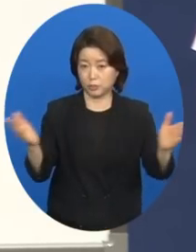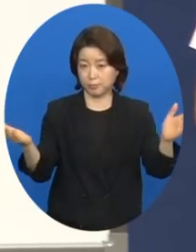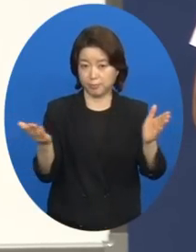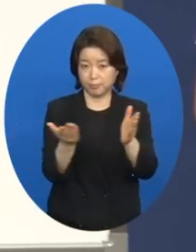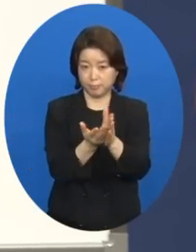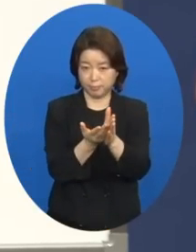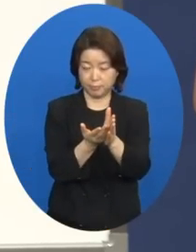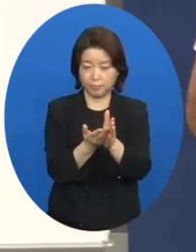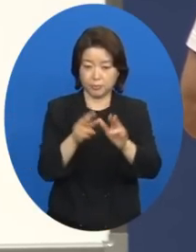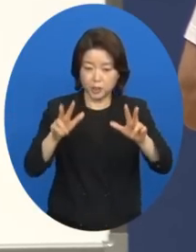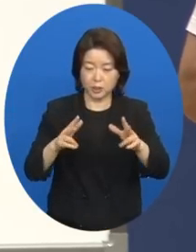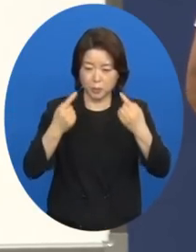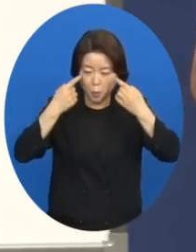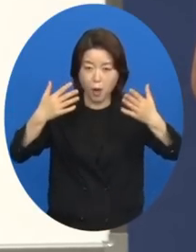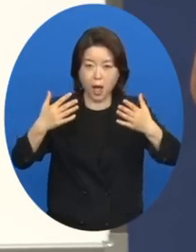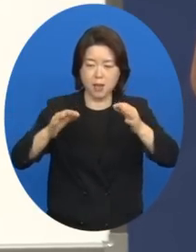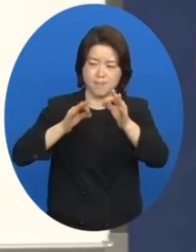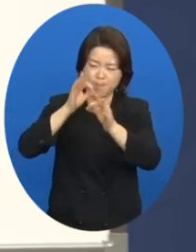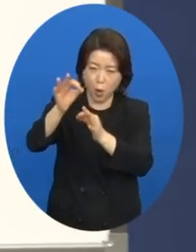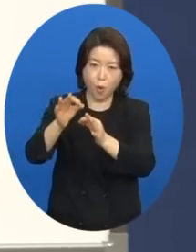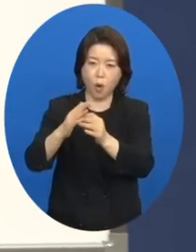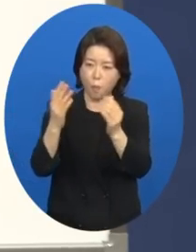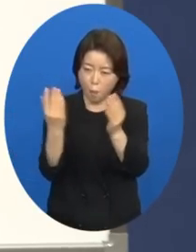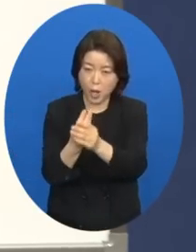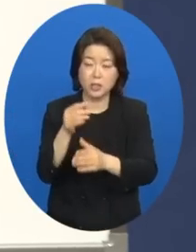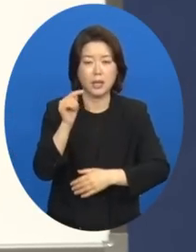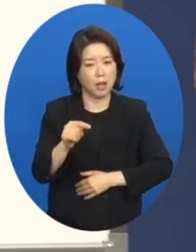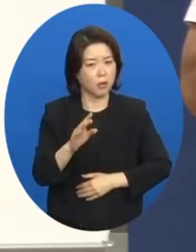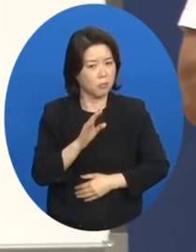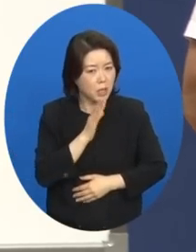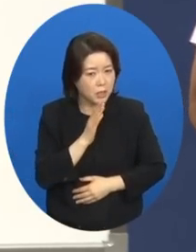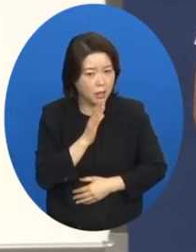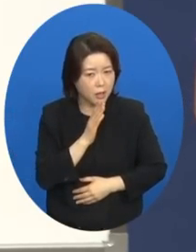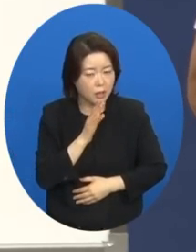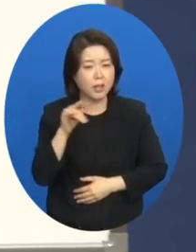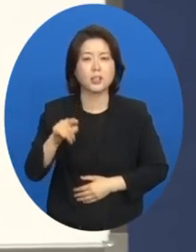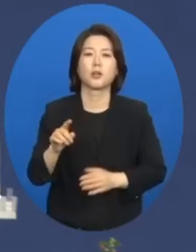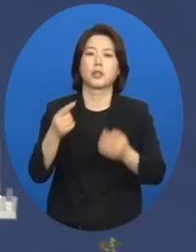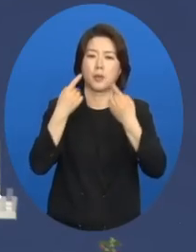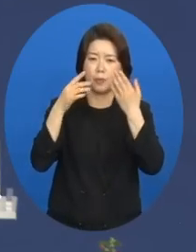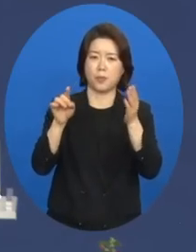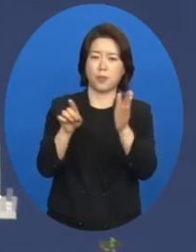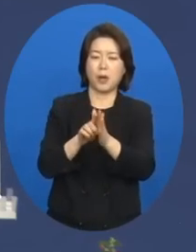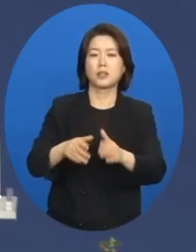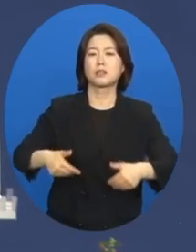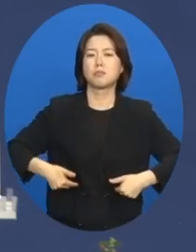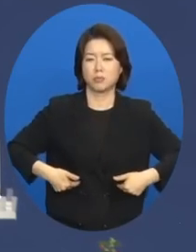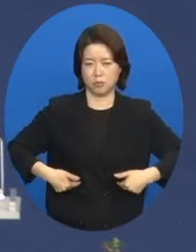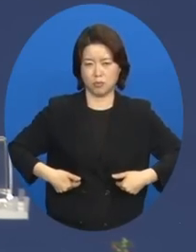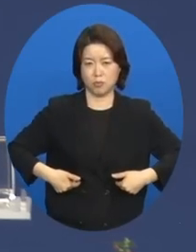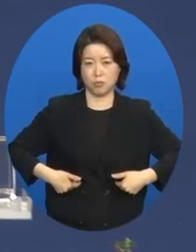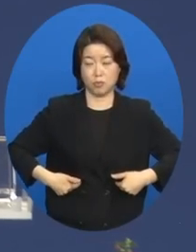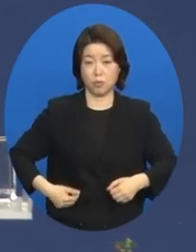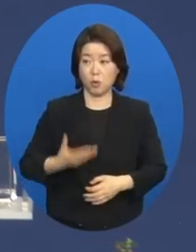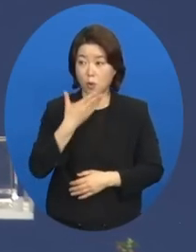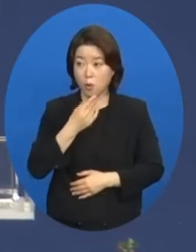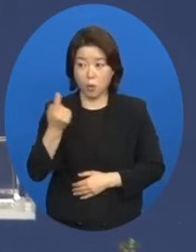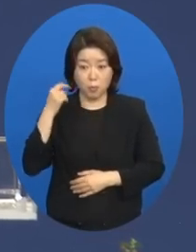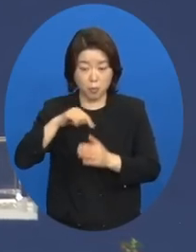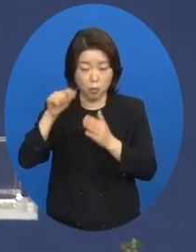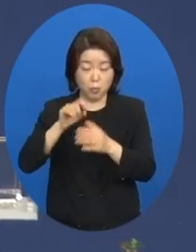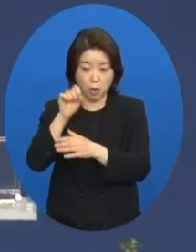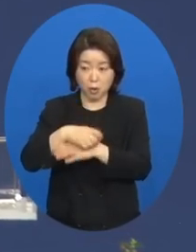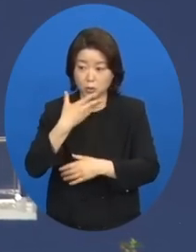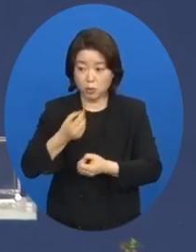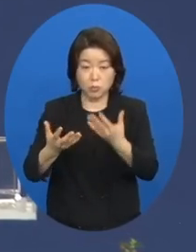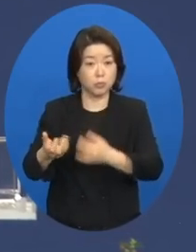지금도 정확하고 영원하고 완전한 것인지 이거에 대한 확신이 있어야 복음 안에 허락된 축복을 누릴 수 있는